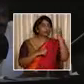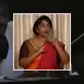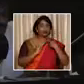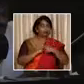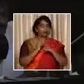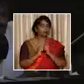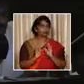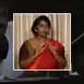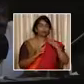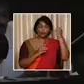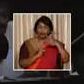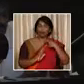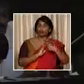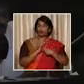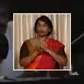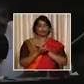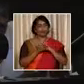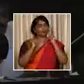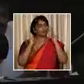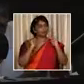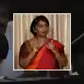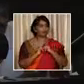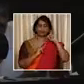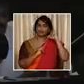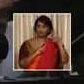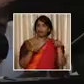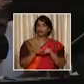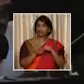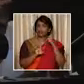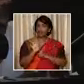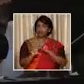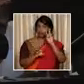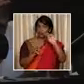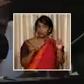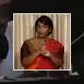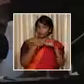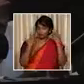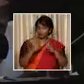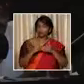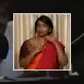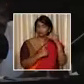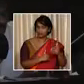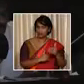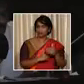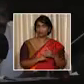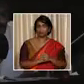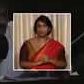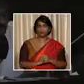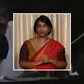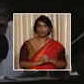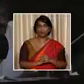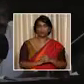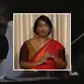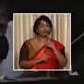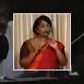பெறும். யோசித்து பாருங்கள். யுத்தம் முடிந்து 30 ஆண்டுகள் நடந்த யுத்தத்தை 2009 முடிந்ததாக குறிப்பிடுகிறீர்கள். ஆனால் இந்த யுத்தம் முடிந்து